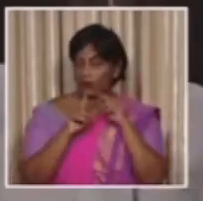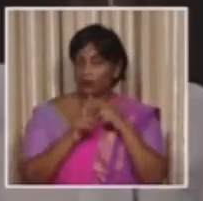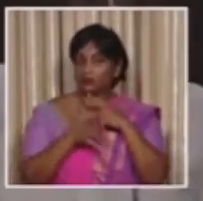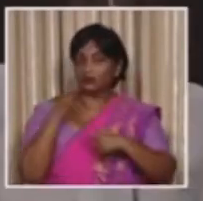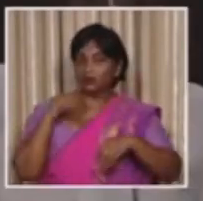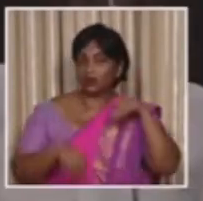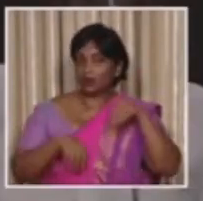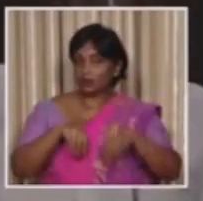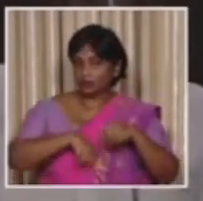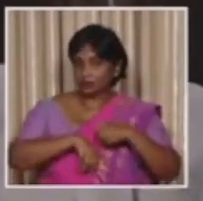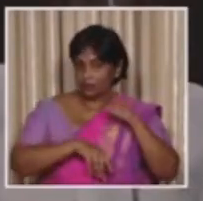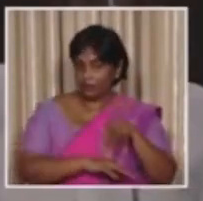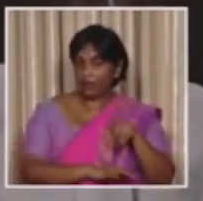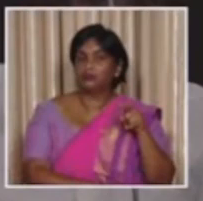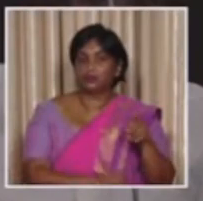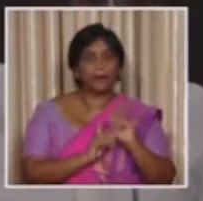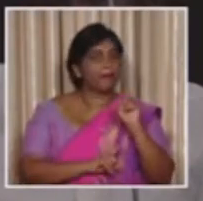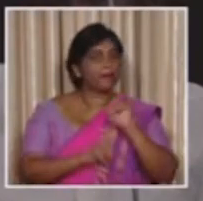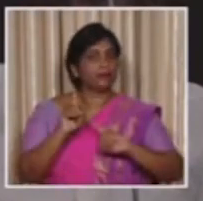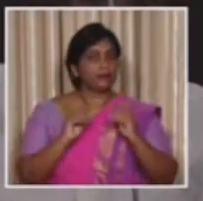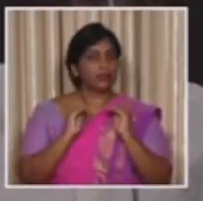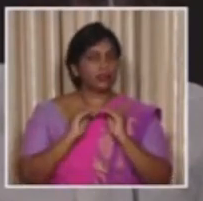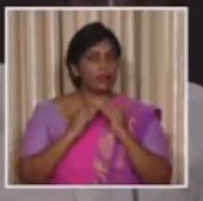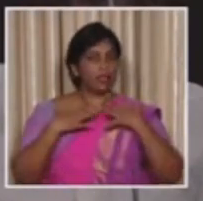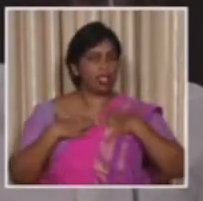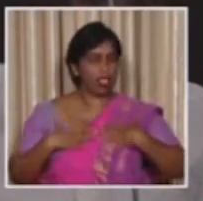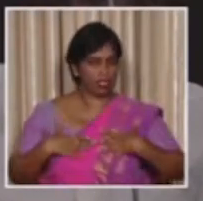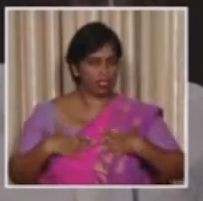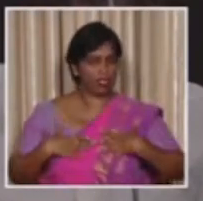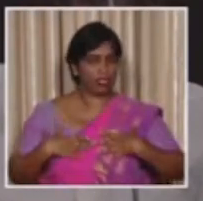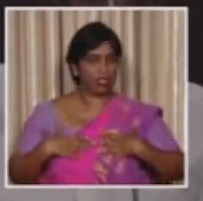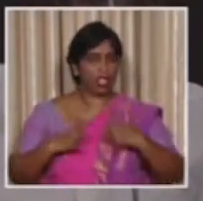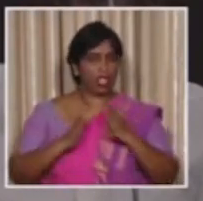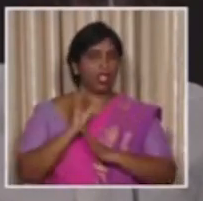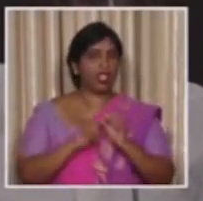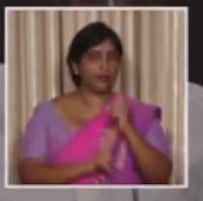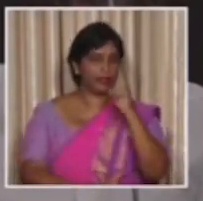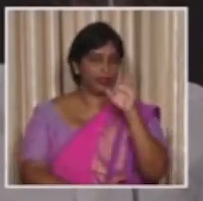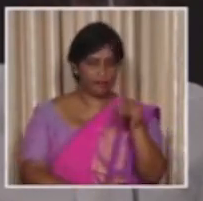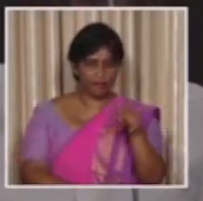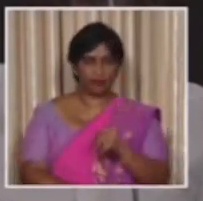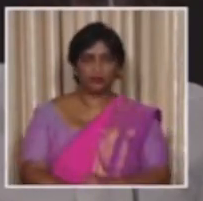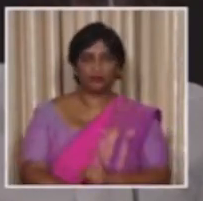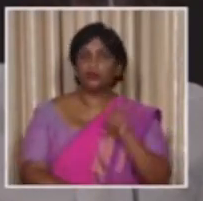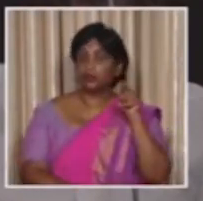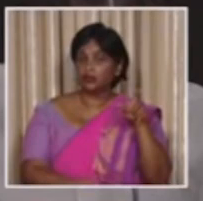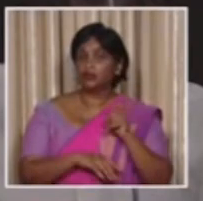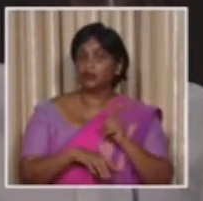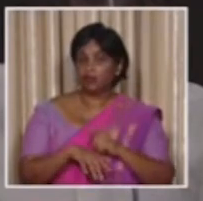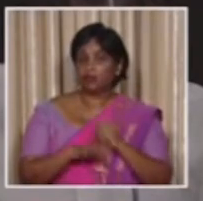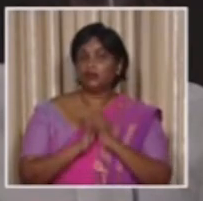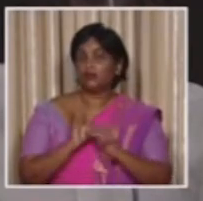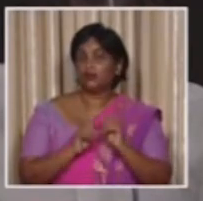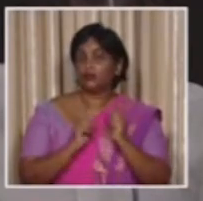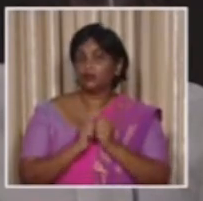Candi wibasan awas tawe di mei sabawata nugalapena anduma kadangana mantri wari kitiya amati wari. Edori e awas tawe amati wari